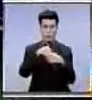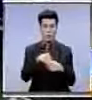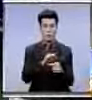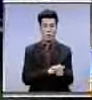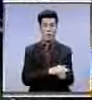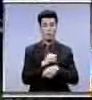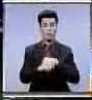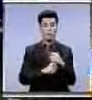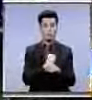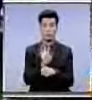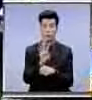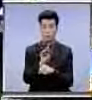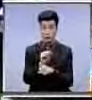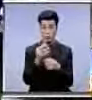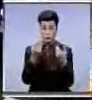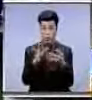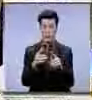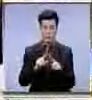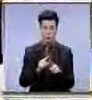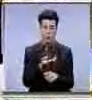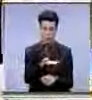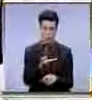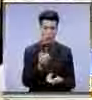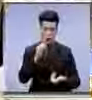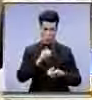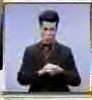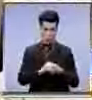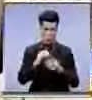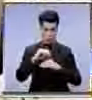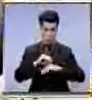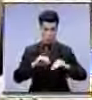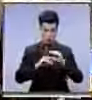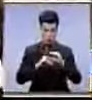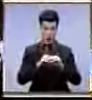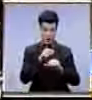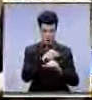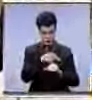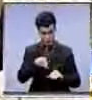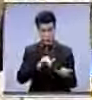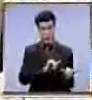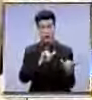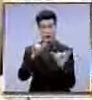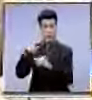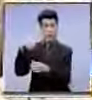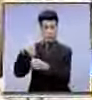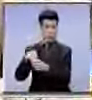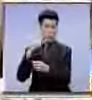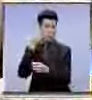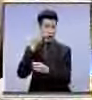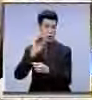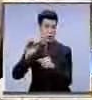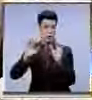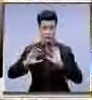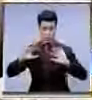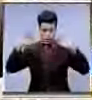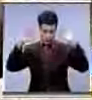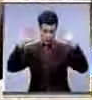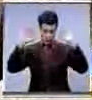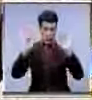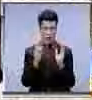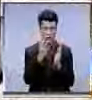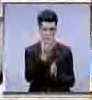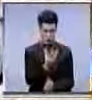มคลองเข้าร่วมโครงการพัฒนาที่อยู่อาศัยบ้านประชารัฐริมคลองจำนวน129หลังคาเรือนด้วยกันเหลืออีก18ห